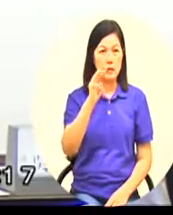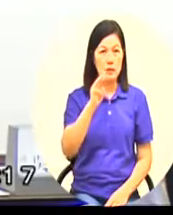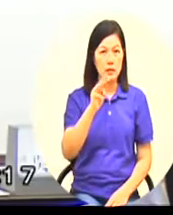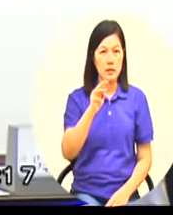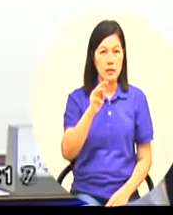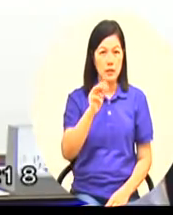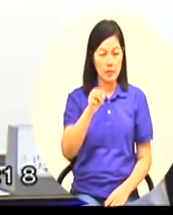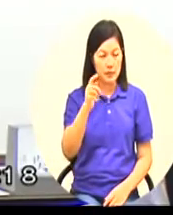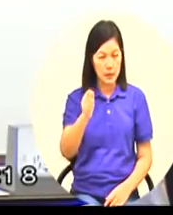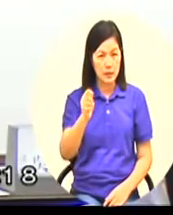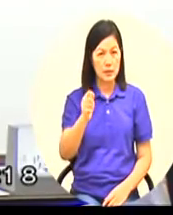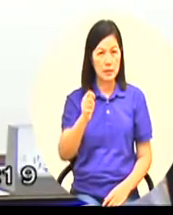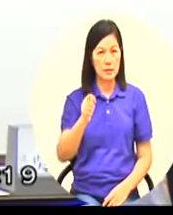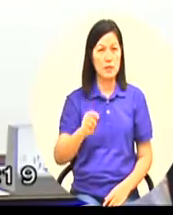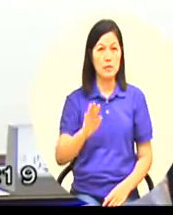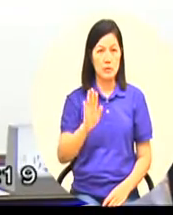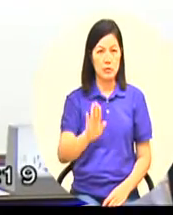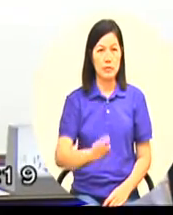一公吨的单位。